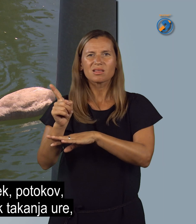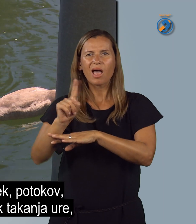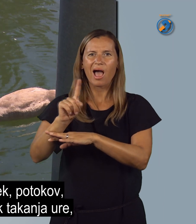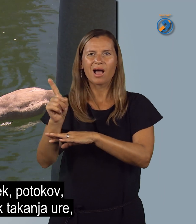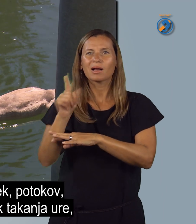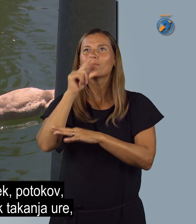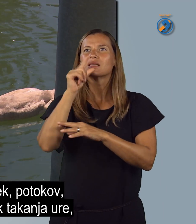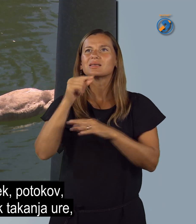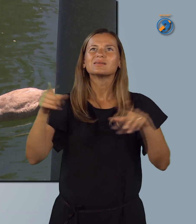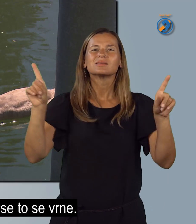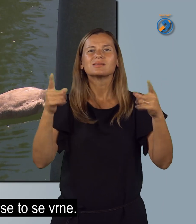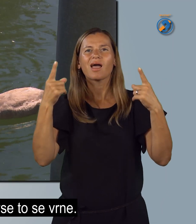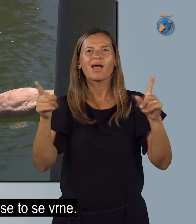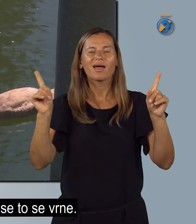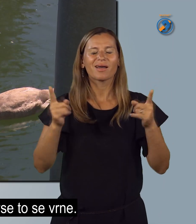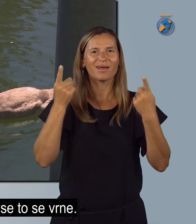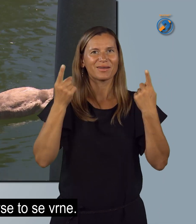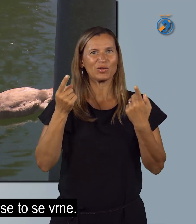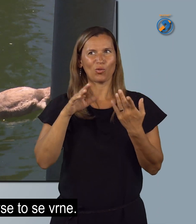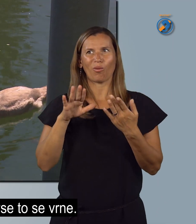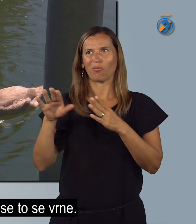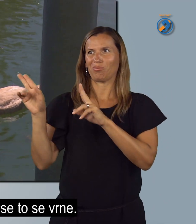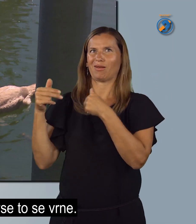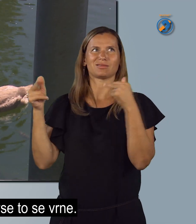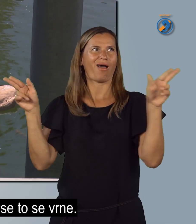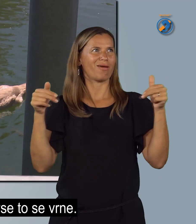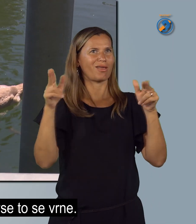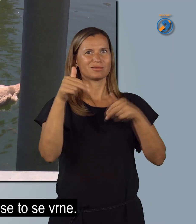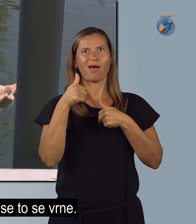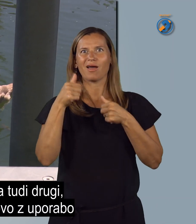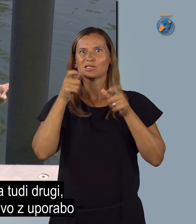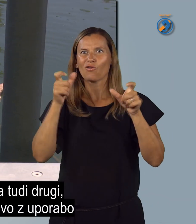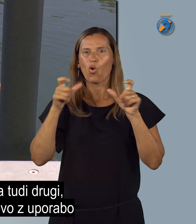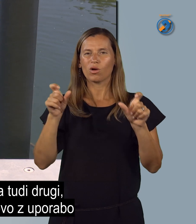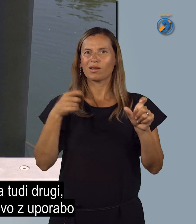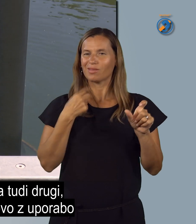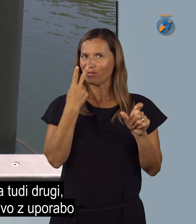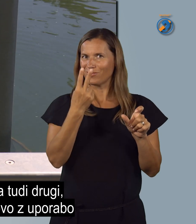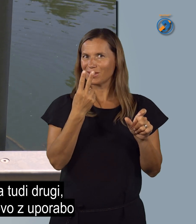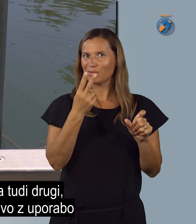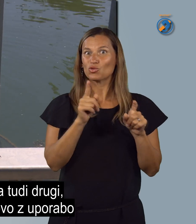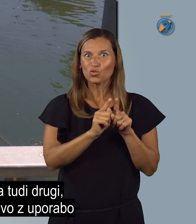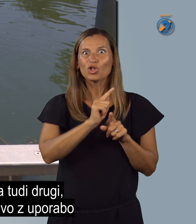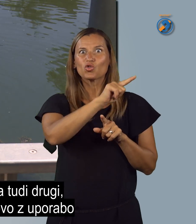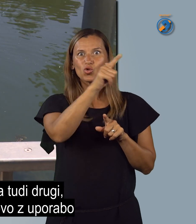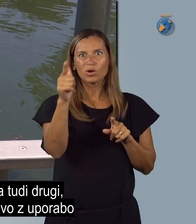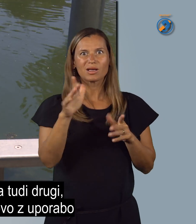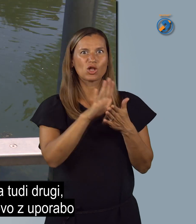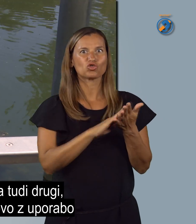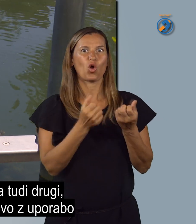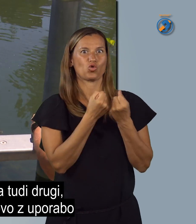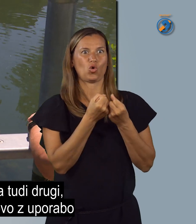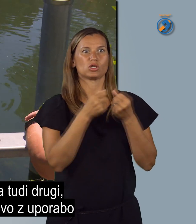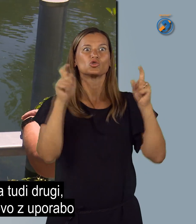tiktakanje ur, žvrgolenje ptic, vse to se vrne in ugotavljam, da tudi drugi, ko pričnejo